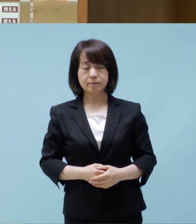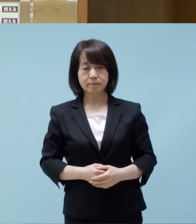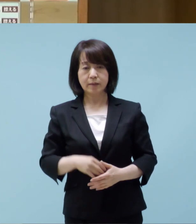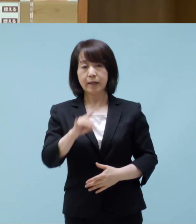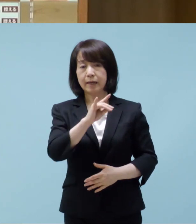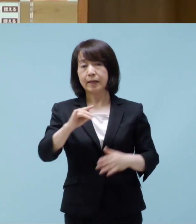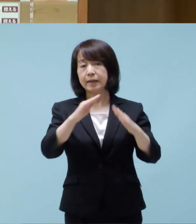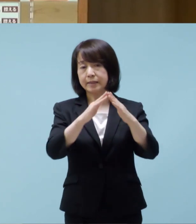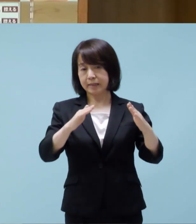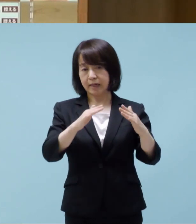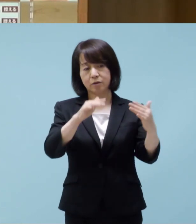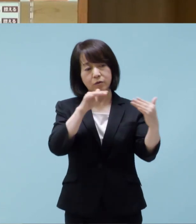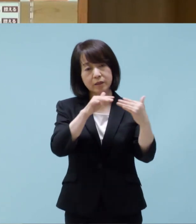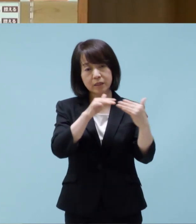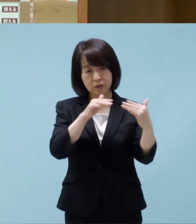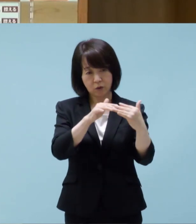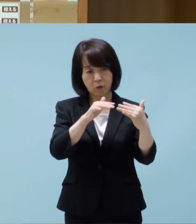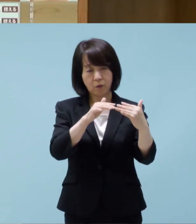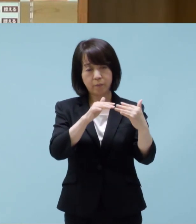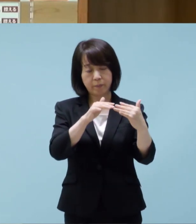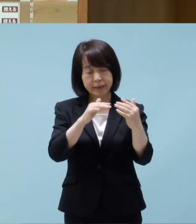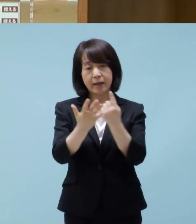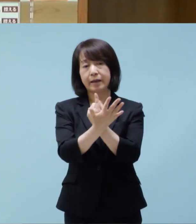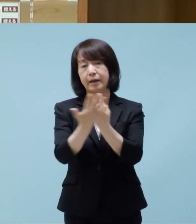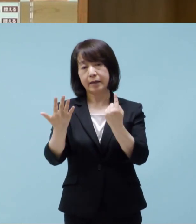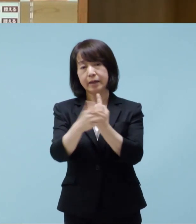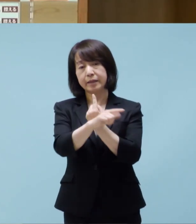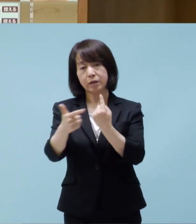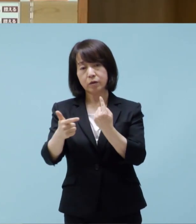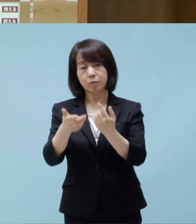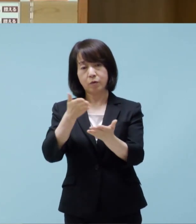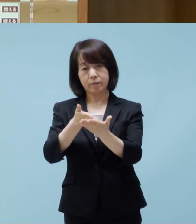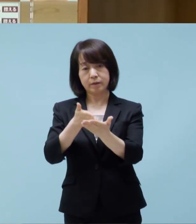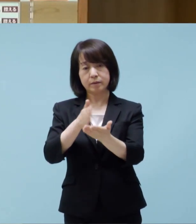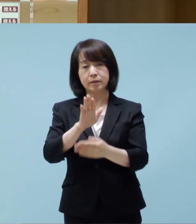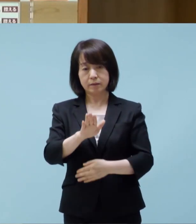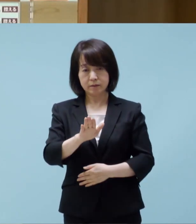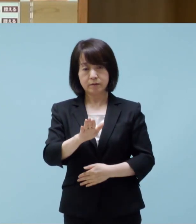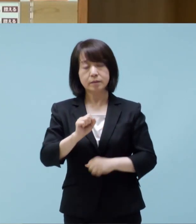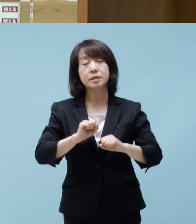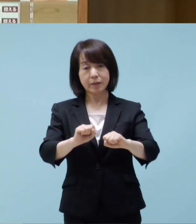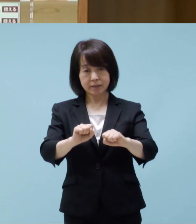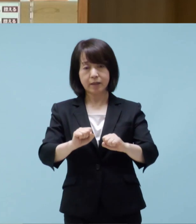論、またぶら下がりなどでもお話をさせていただいてまいりましたけれども、